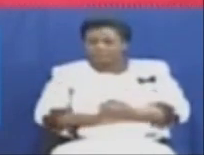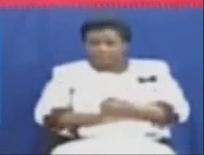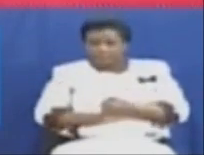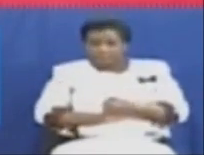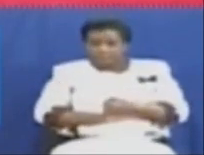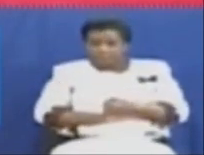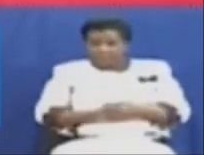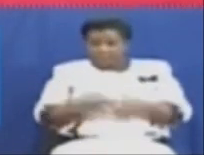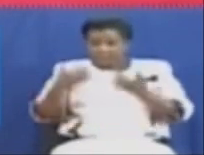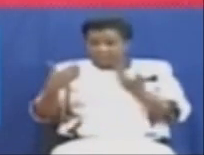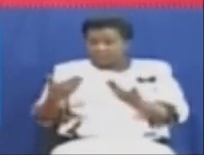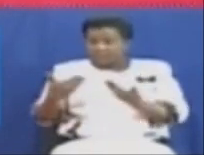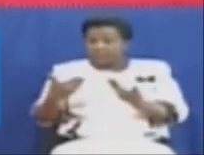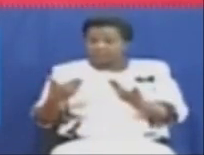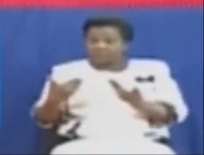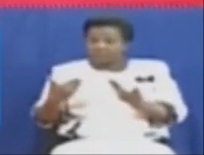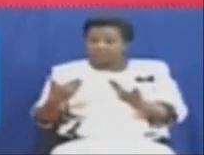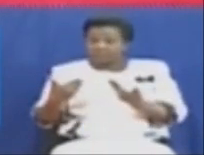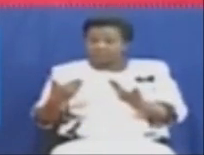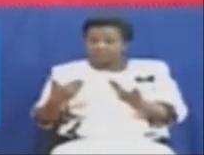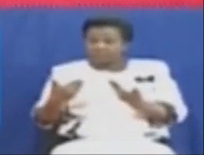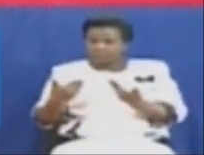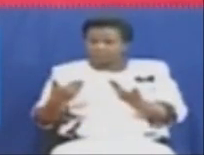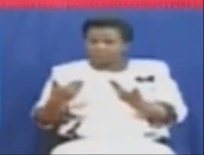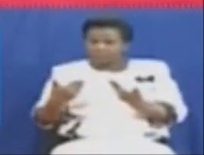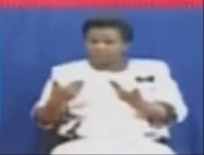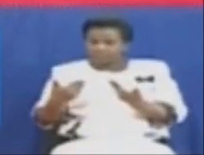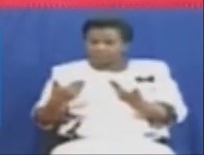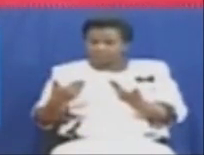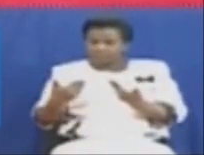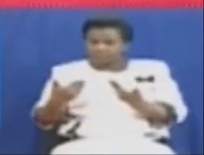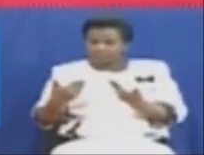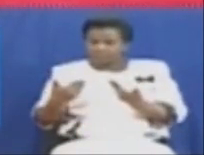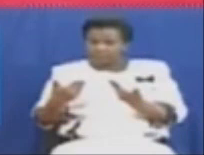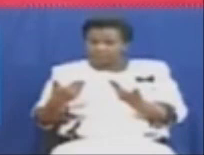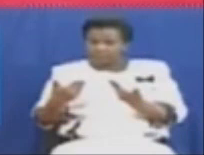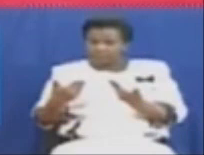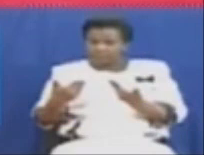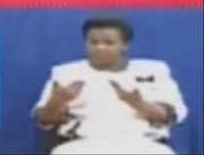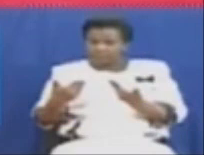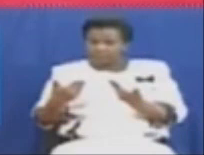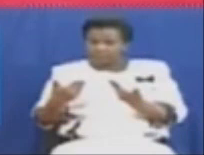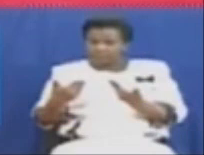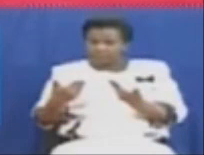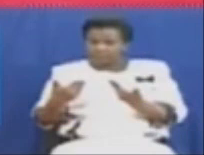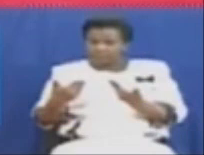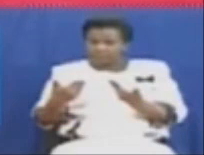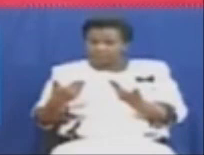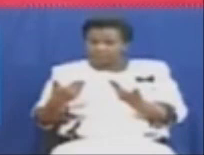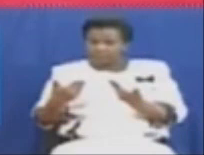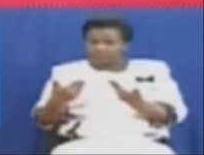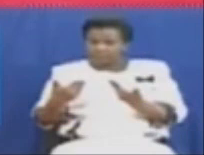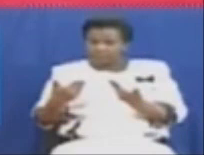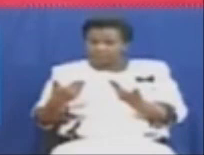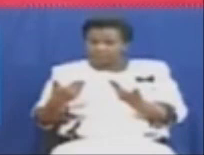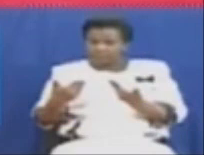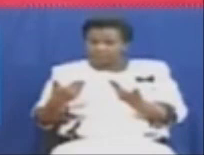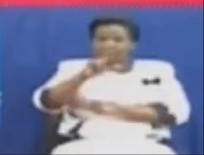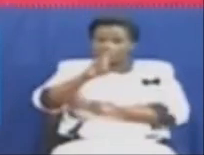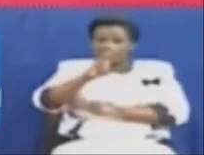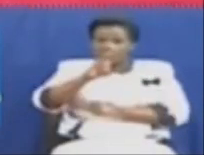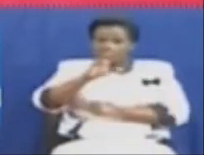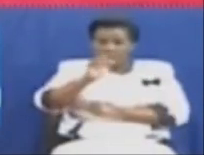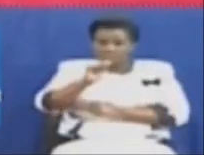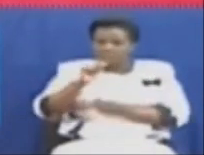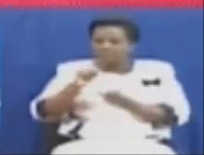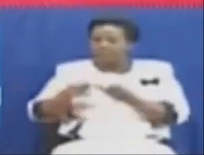tusifanye maeneo hayo kuwa ni maeneo ya makazi, kwa sababu hatari tena ya kupoteza maisha ya wenzetu, ya kupoteza nyumba, vyakula